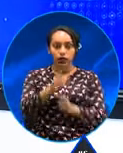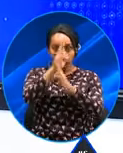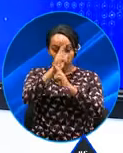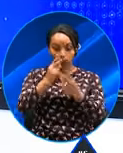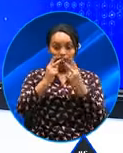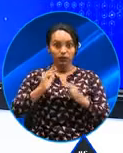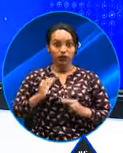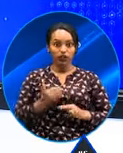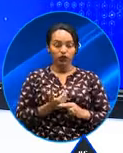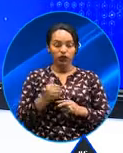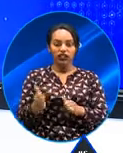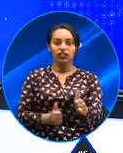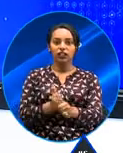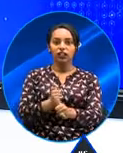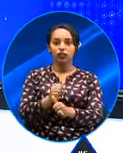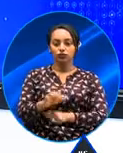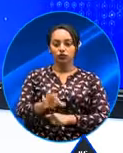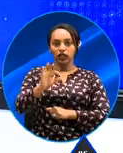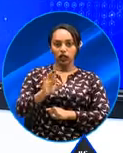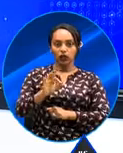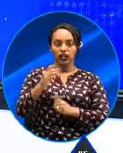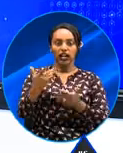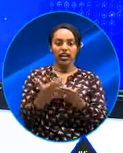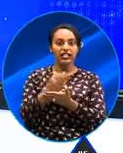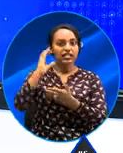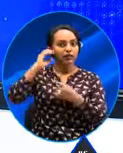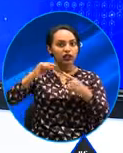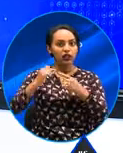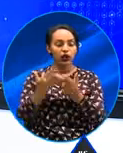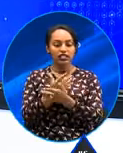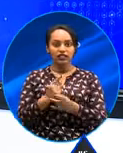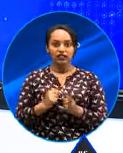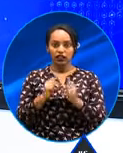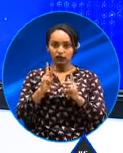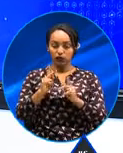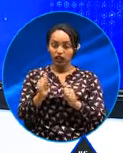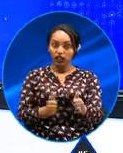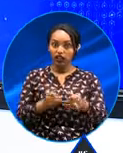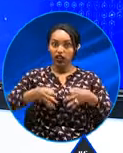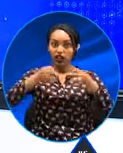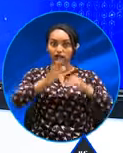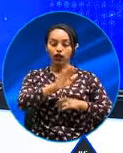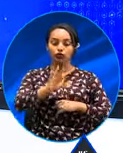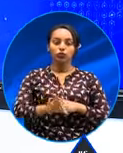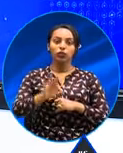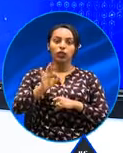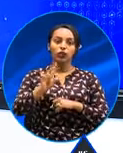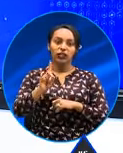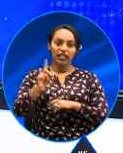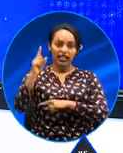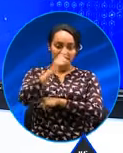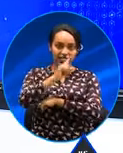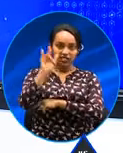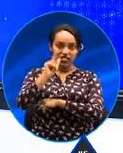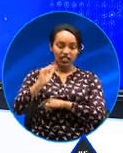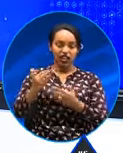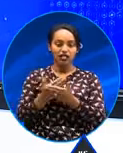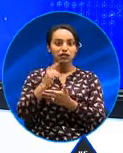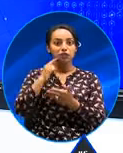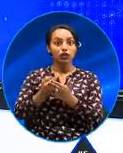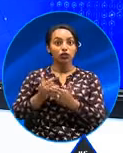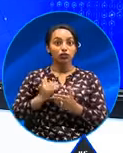ክቡራን ተመልካቾቻችን እየተከታተላችሁ የምትገኙት ከአዲስ ሚዲያ ኔትወርክ አዲስ ቴሌቪዥን እየተላለፈላችሁ የሚገኘውን የቀትር የዜና